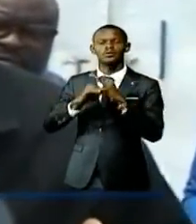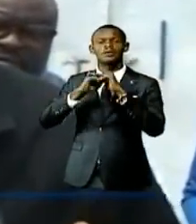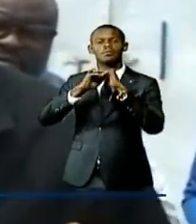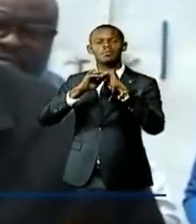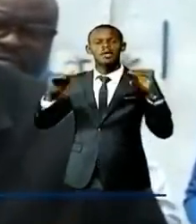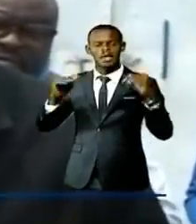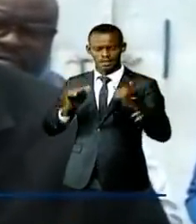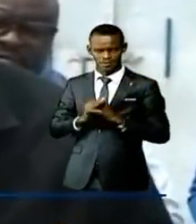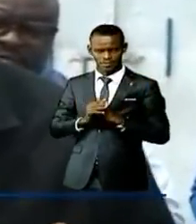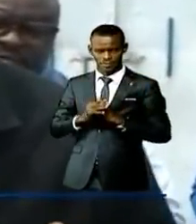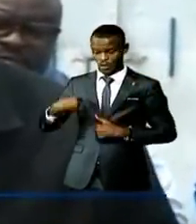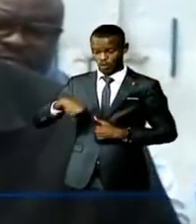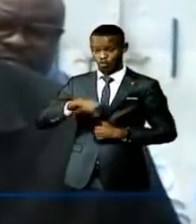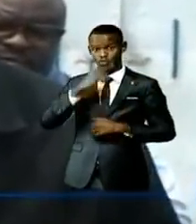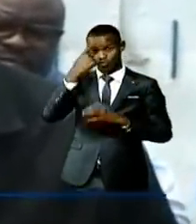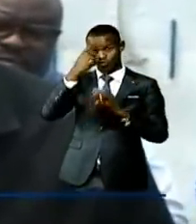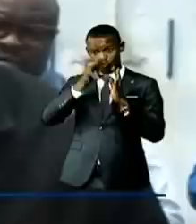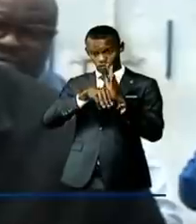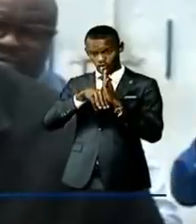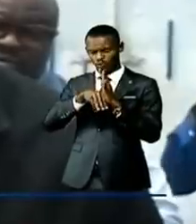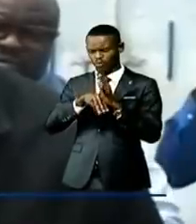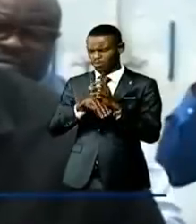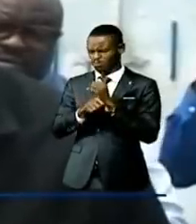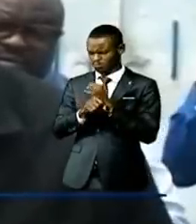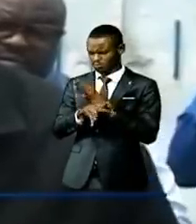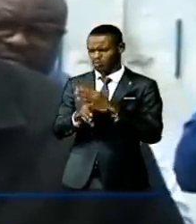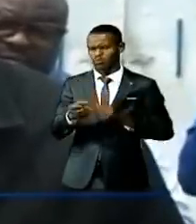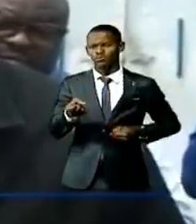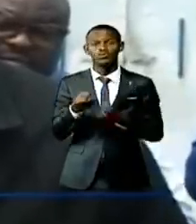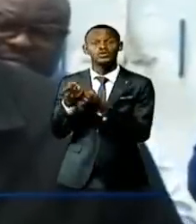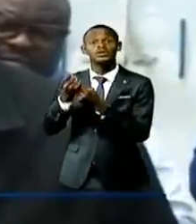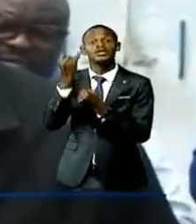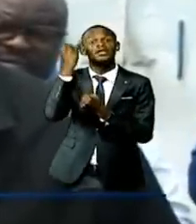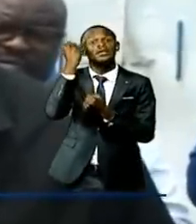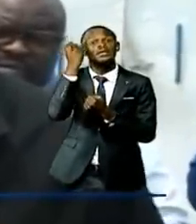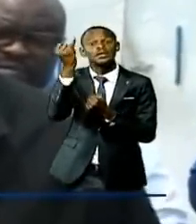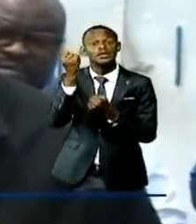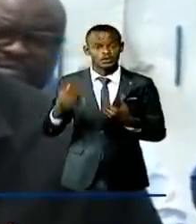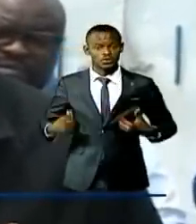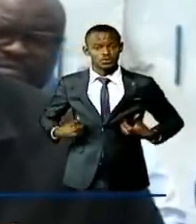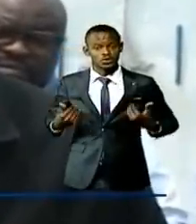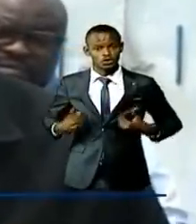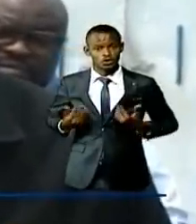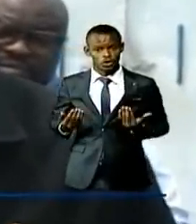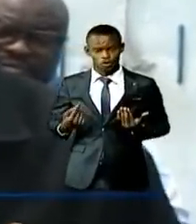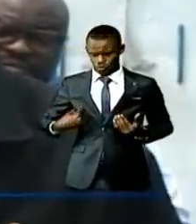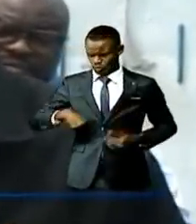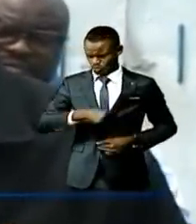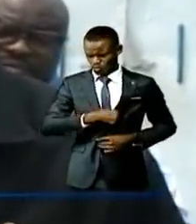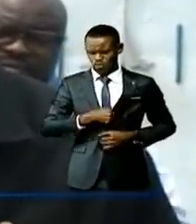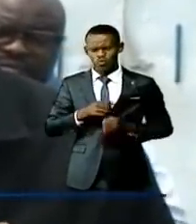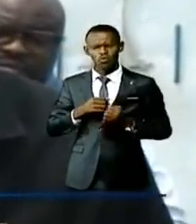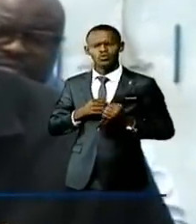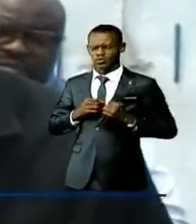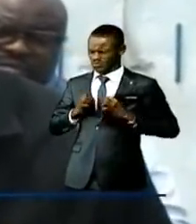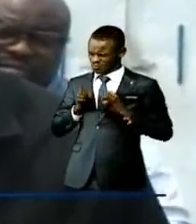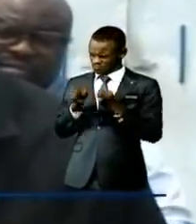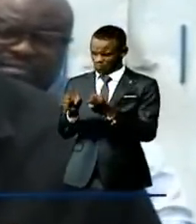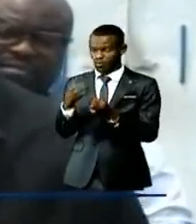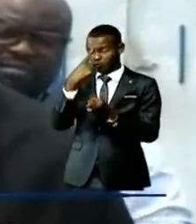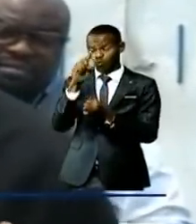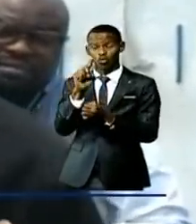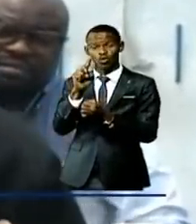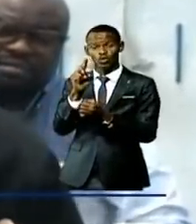que nous avons concouru dès le début à contribuer pour que ces jour arrive, vous savez que nous sommes dans un contexte d'état de siège, dans